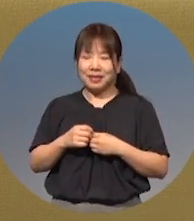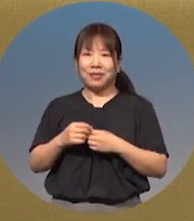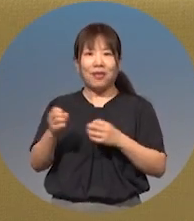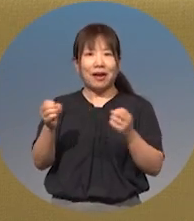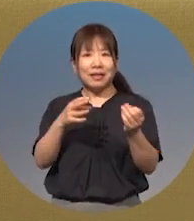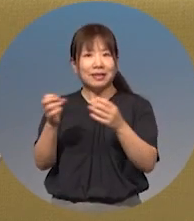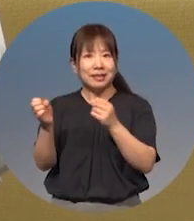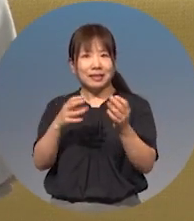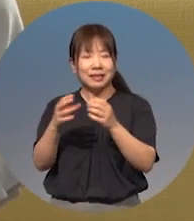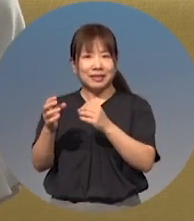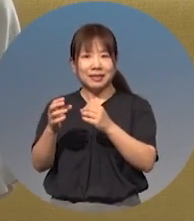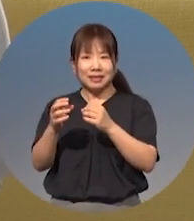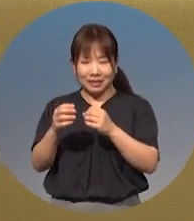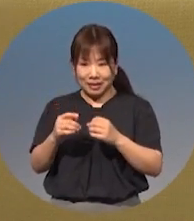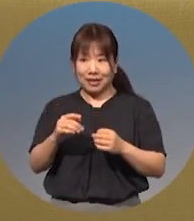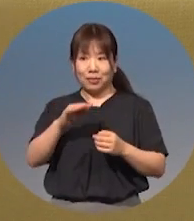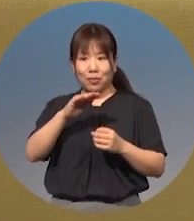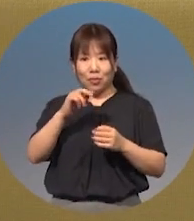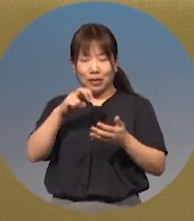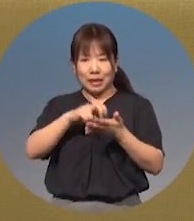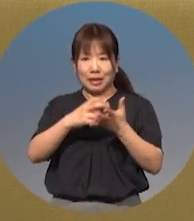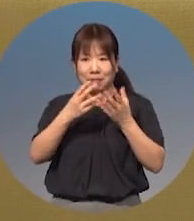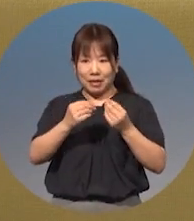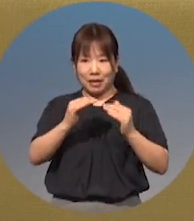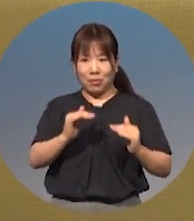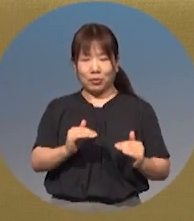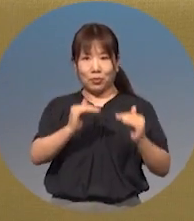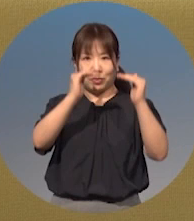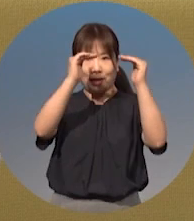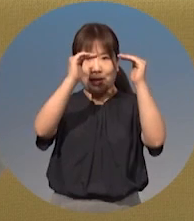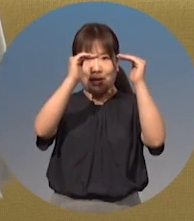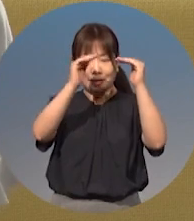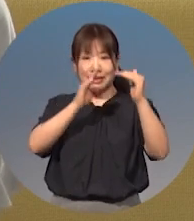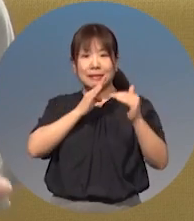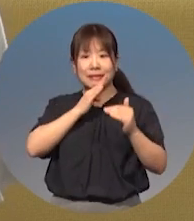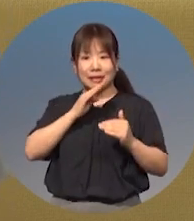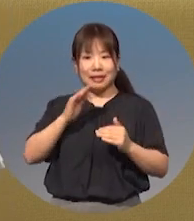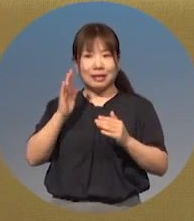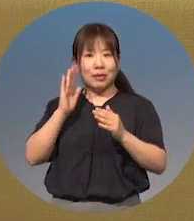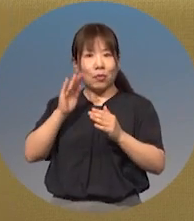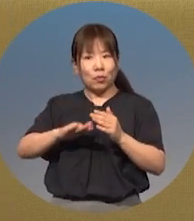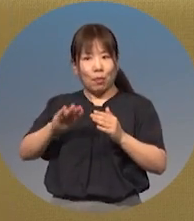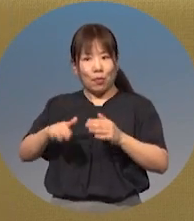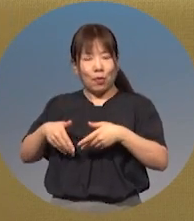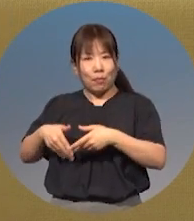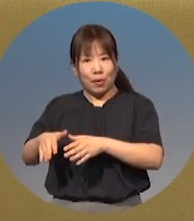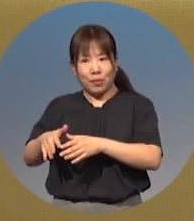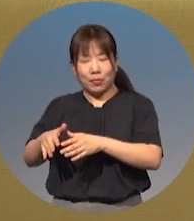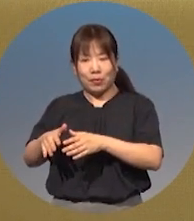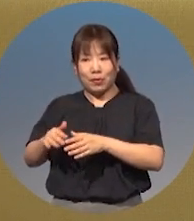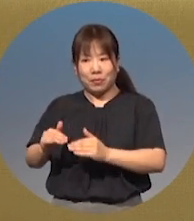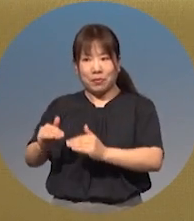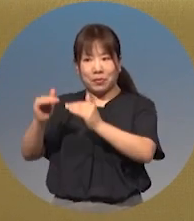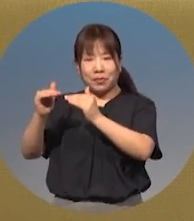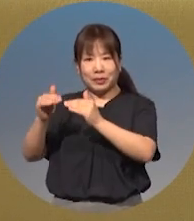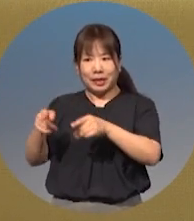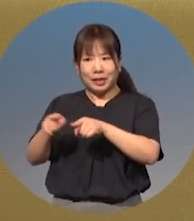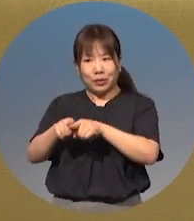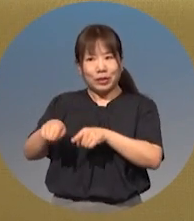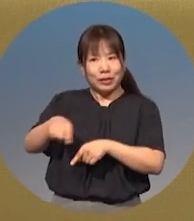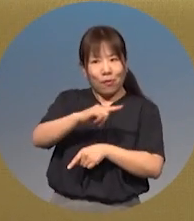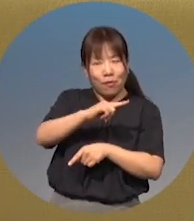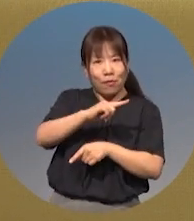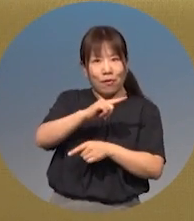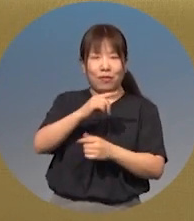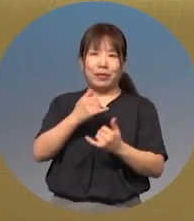積み重なってで循環でぐるっとで自分の子供がまた子供の街に参加するようになったんだみたいな話があるとまた4年しか経って